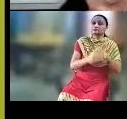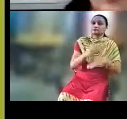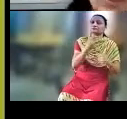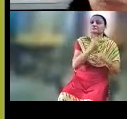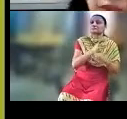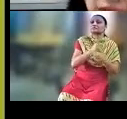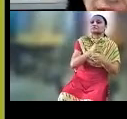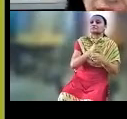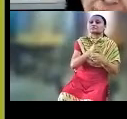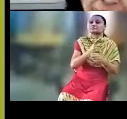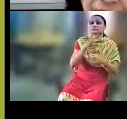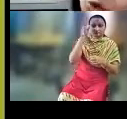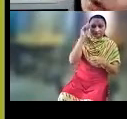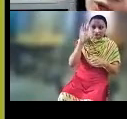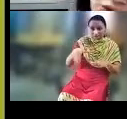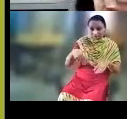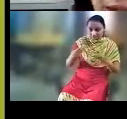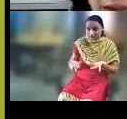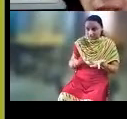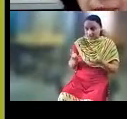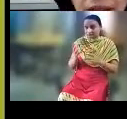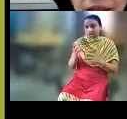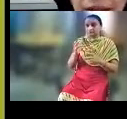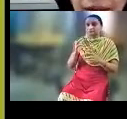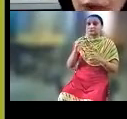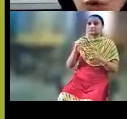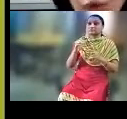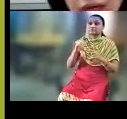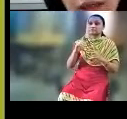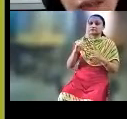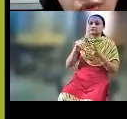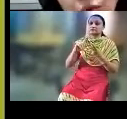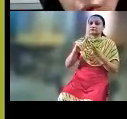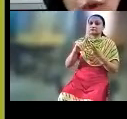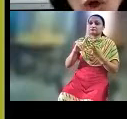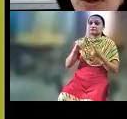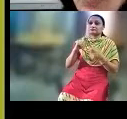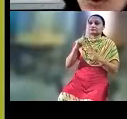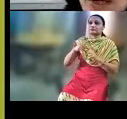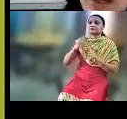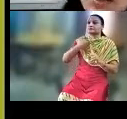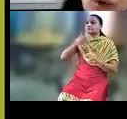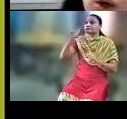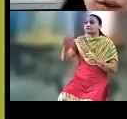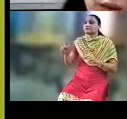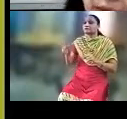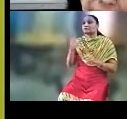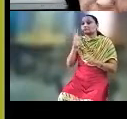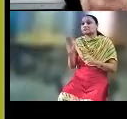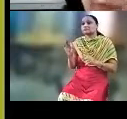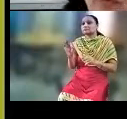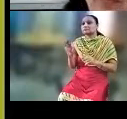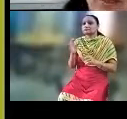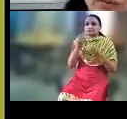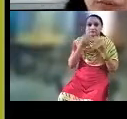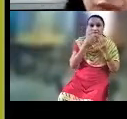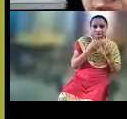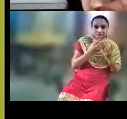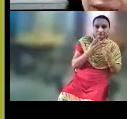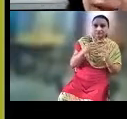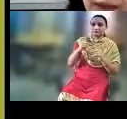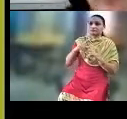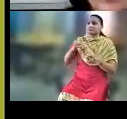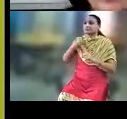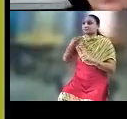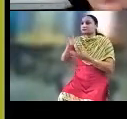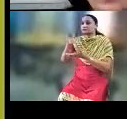को जब कोई समस्या आएगी तो वो एजुकेटर्स के पास आएंगे। उनके लिए स्कूल और एजुकेटर्स बहुत अहम